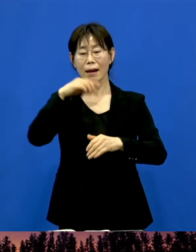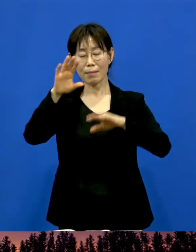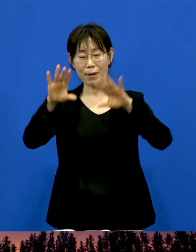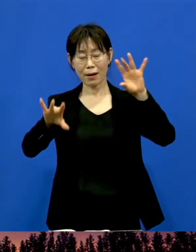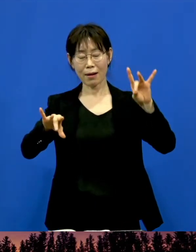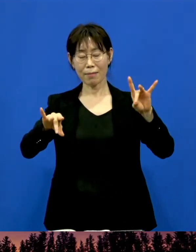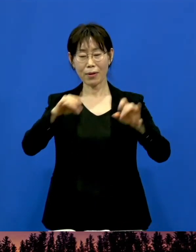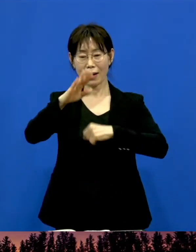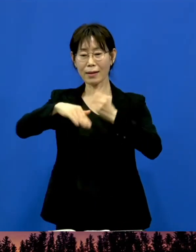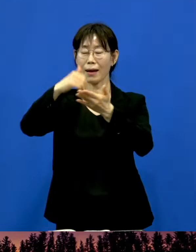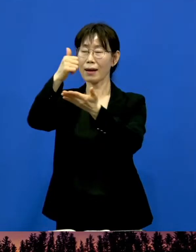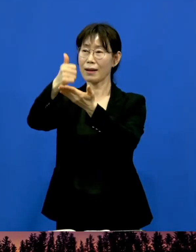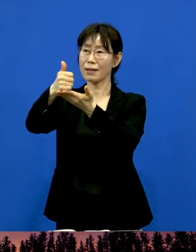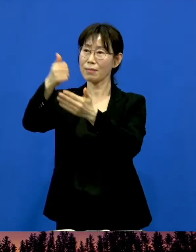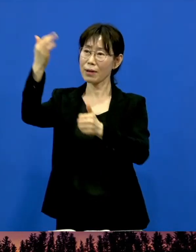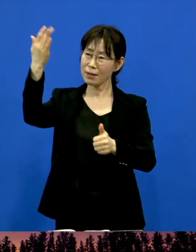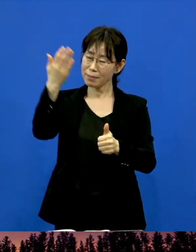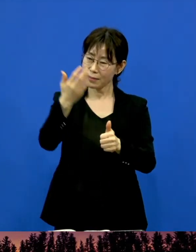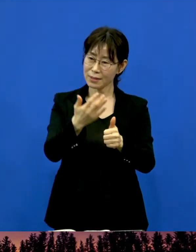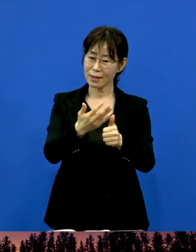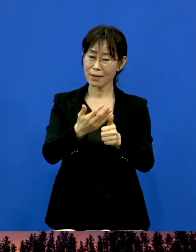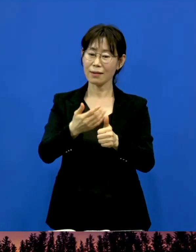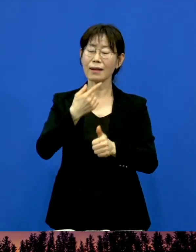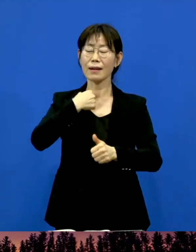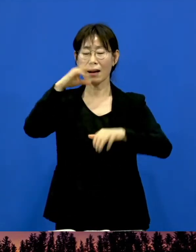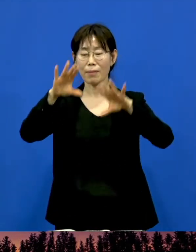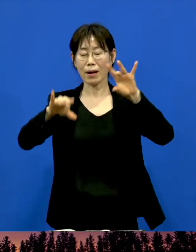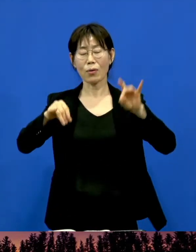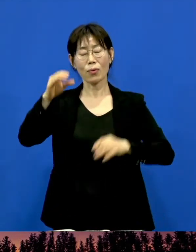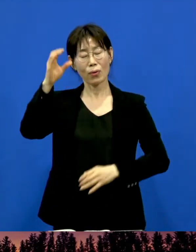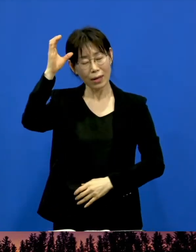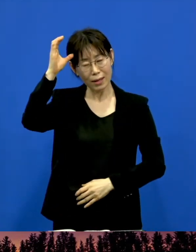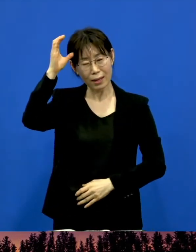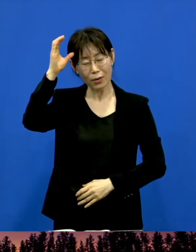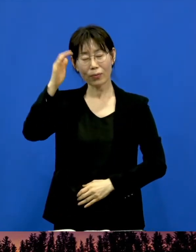기다리고 그 하나님의 임재를 그렇게 갈망했던 거예요.